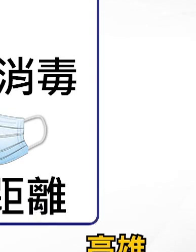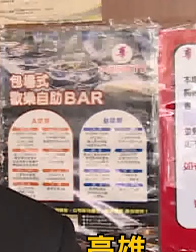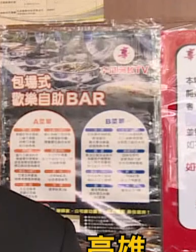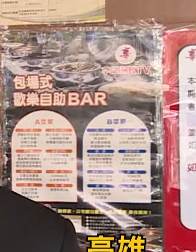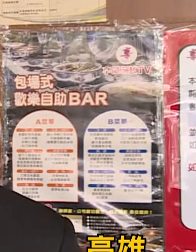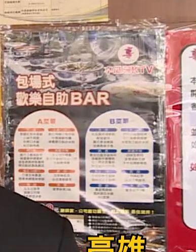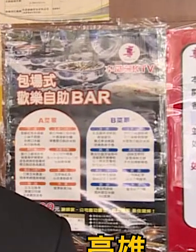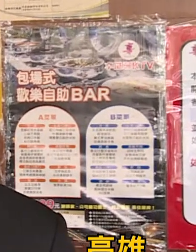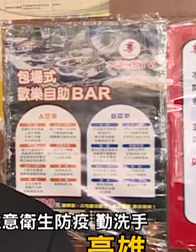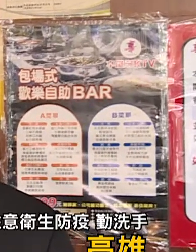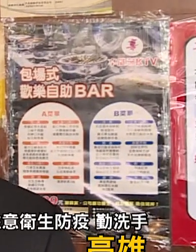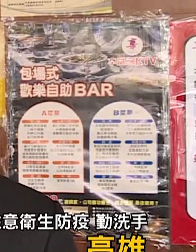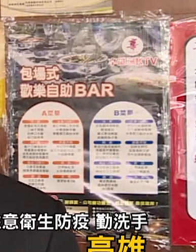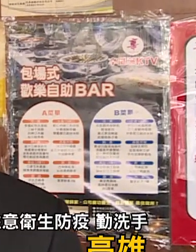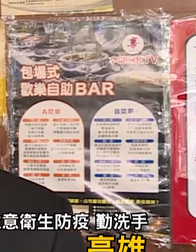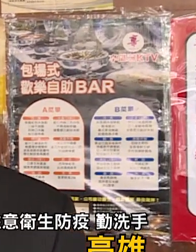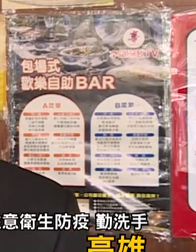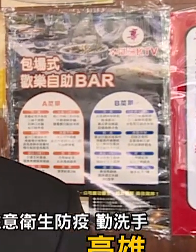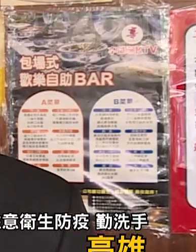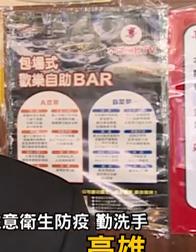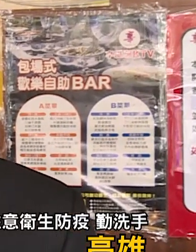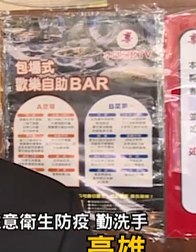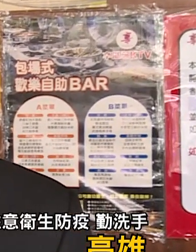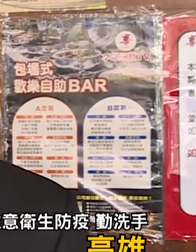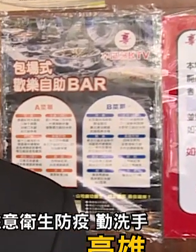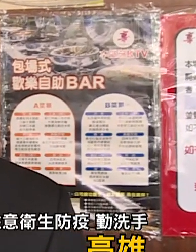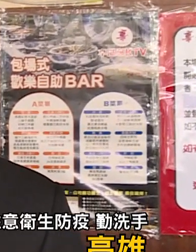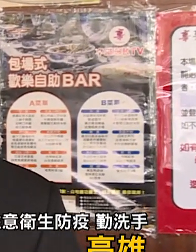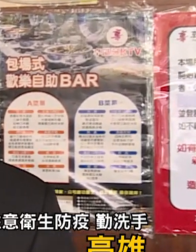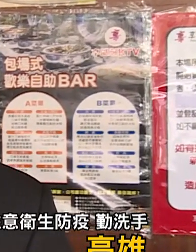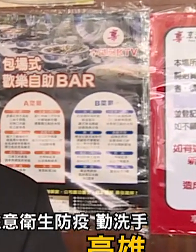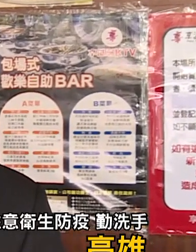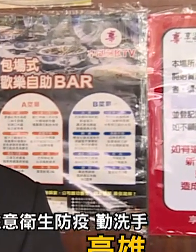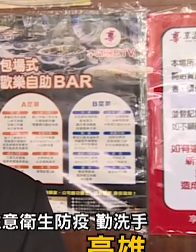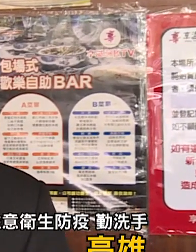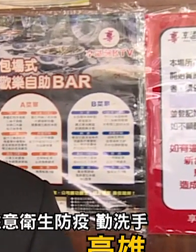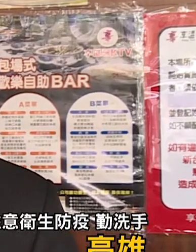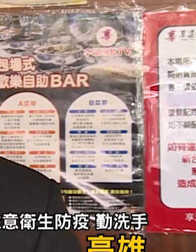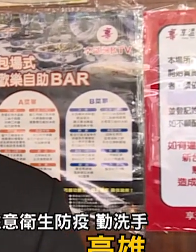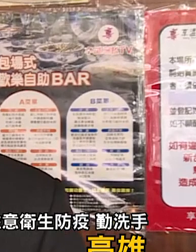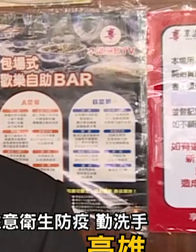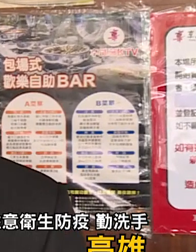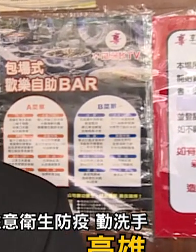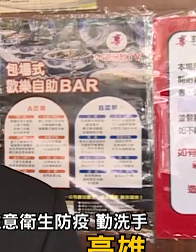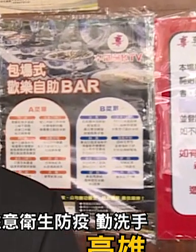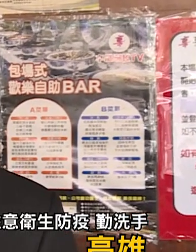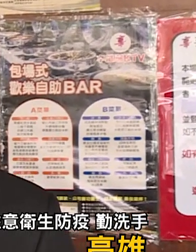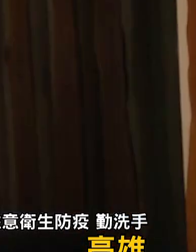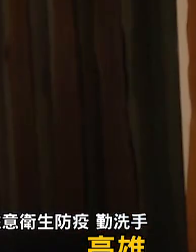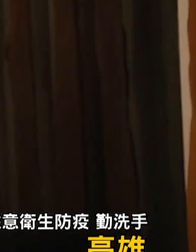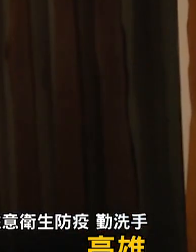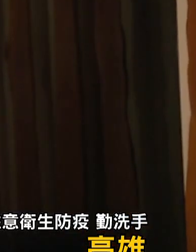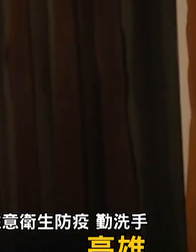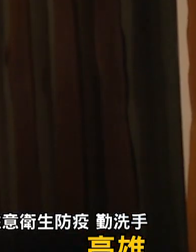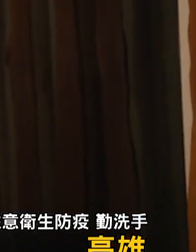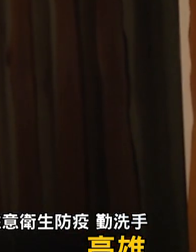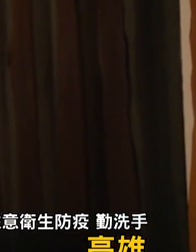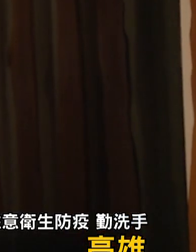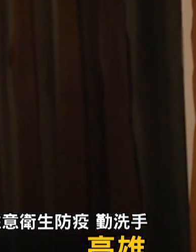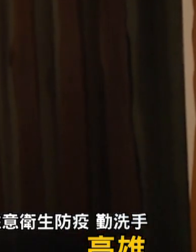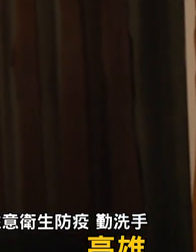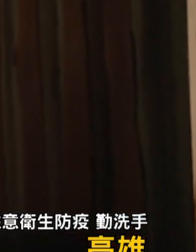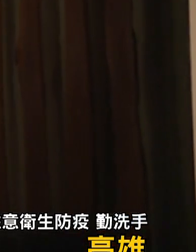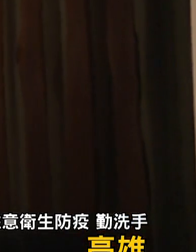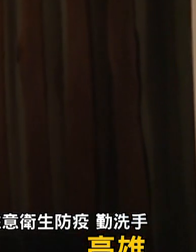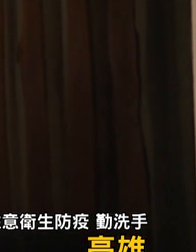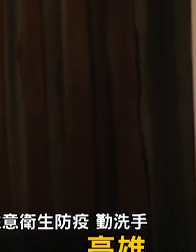离。 4月15号、16号的时候，我们就开始全省的店点啊，都自行采用实名制。 做到功能的话，我们就